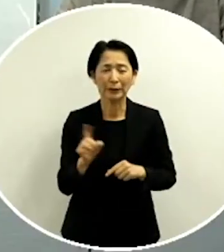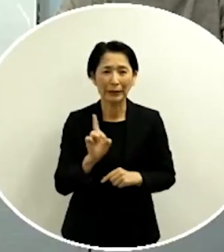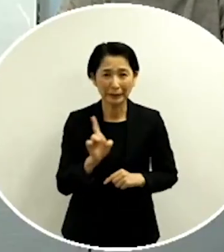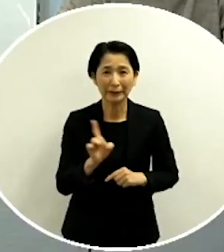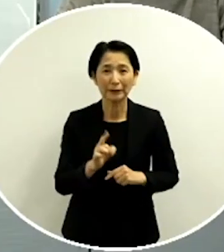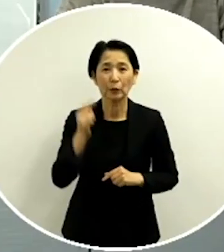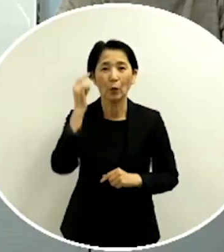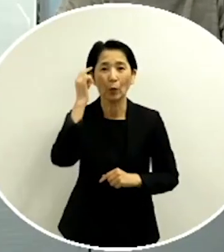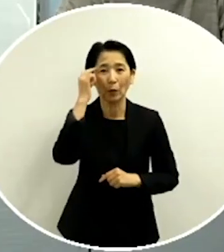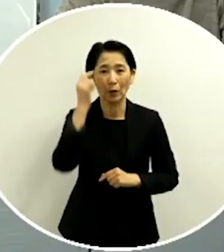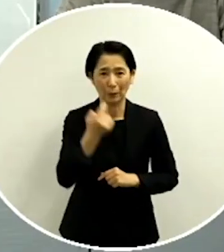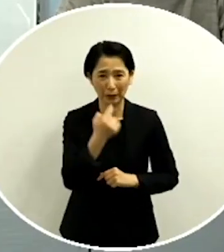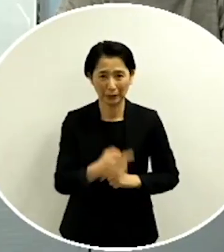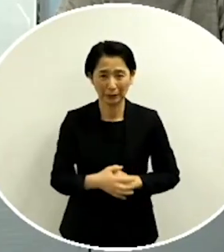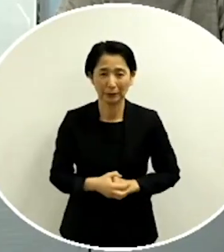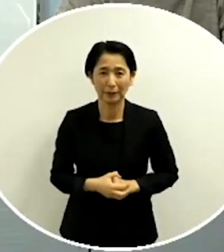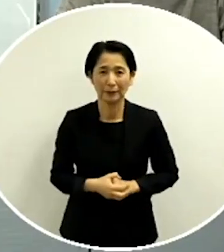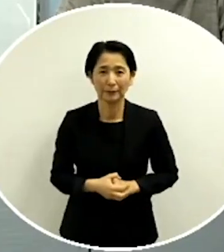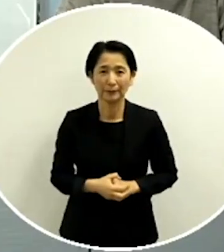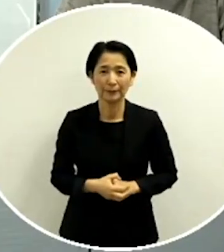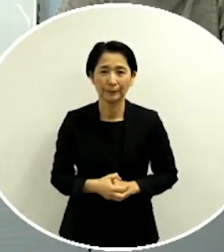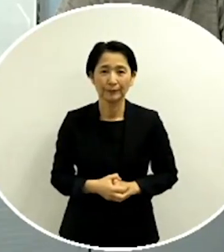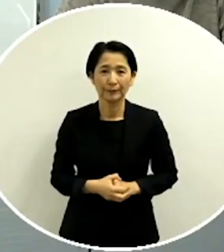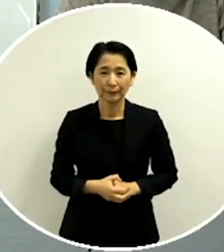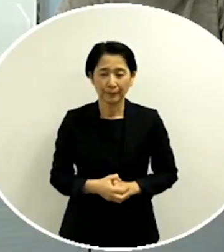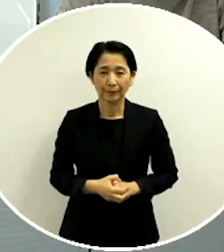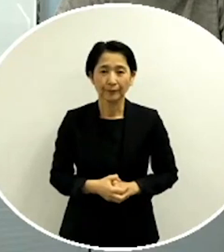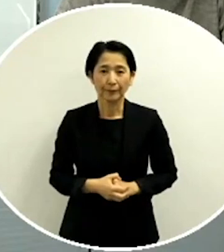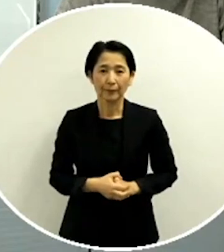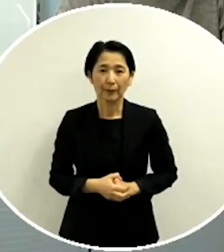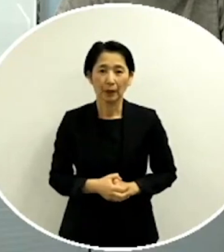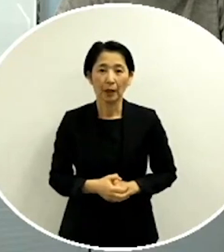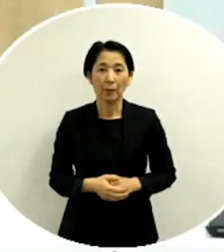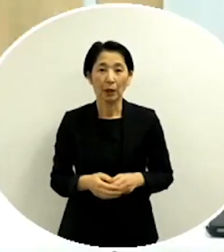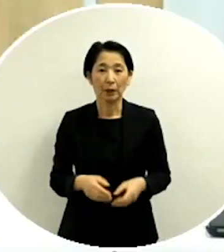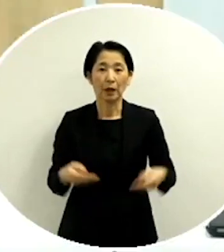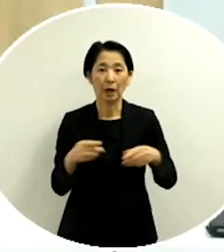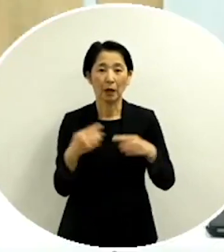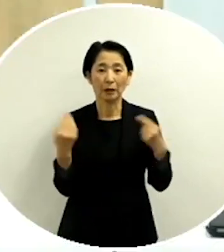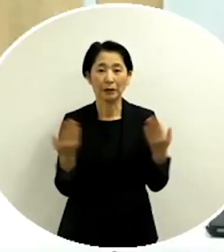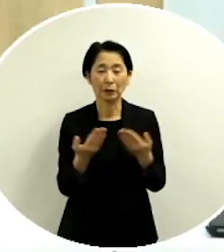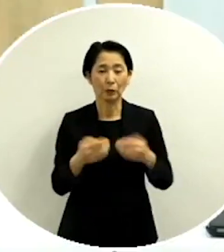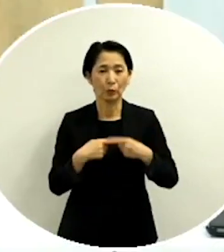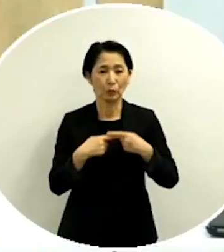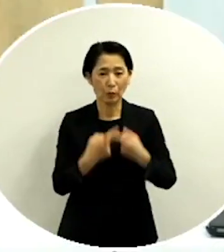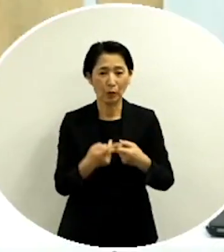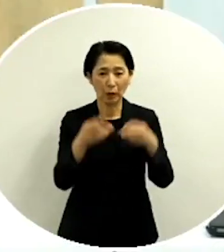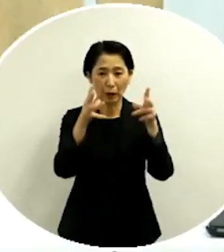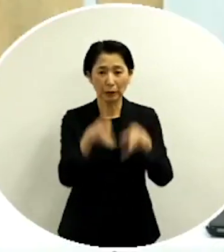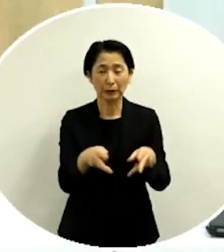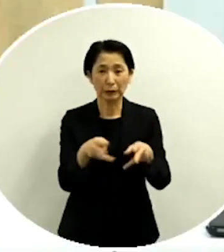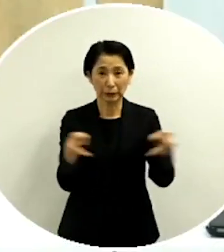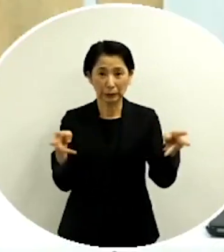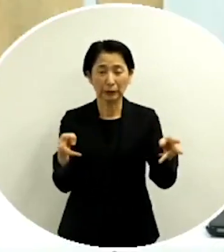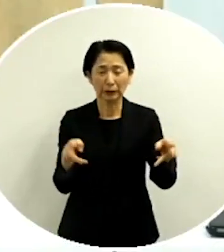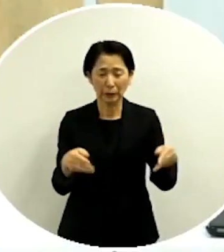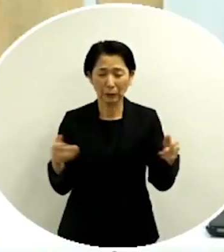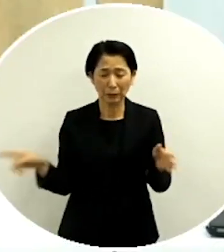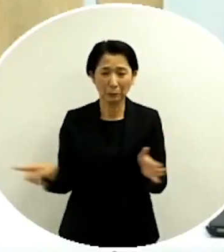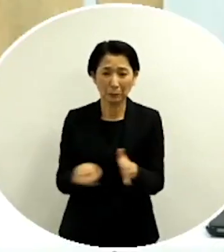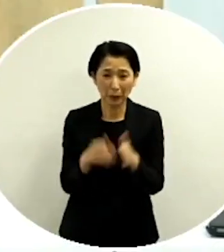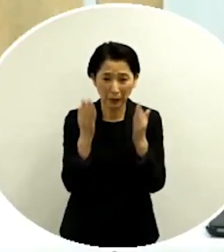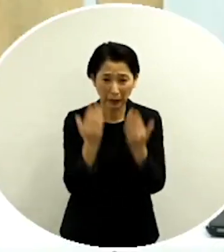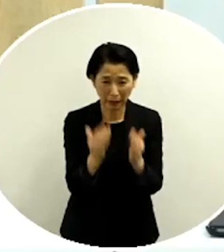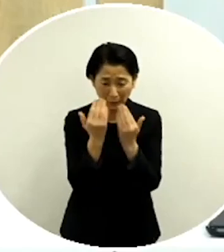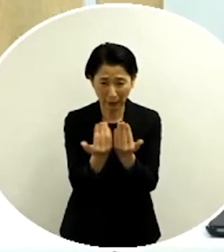と私は痛切に感じましたまた非正規で働く皆さんをそれまですごく頑張ってこられたの